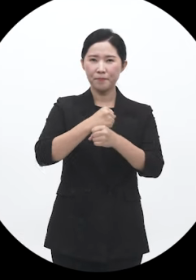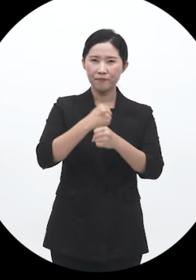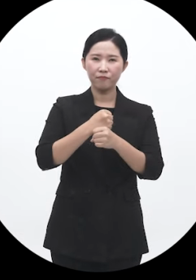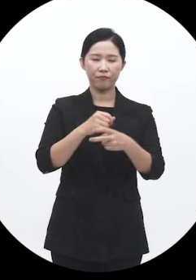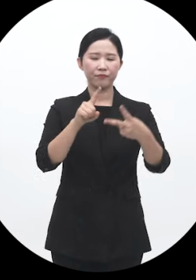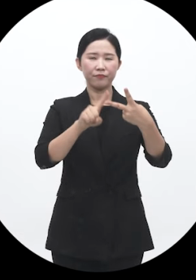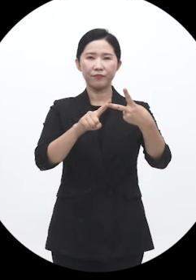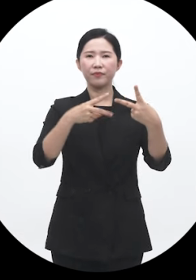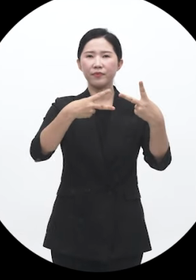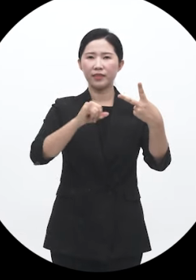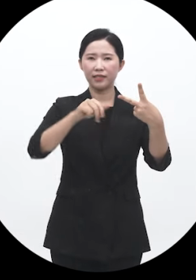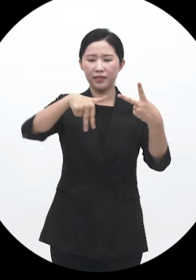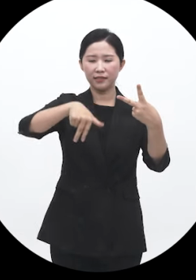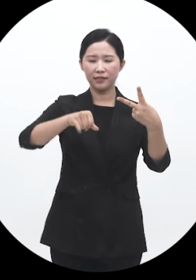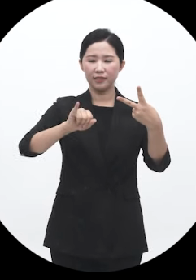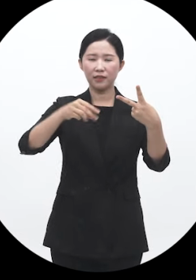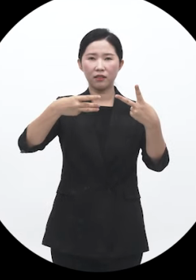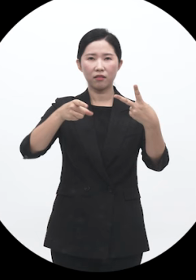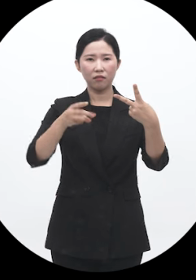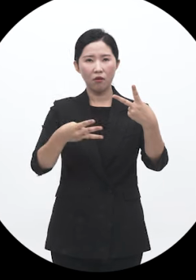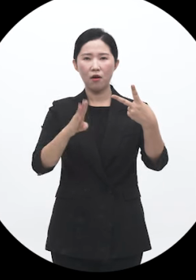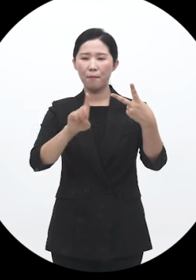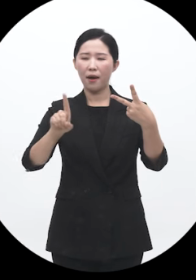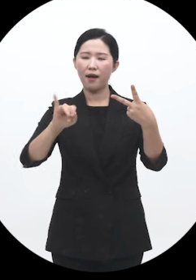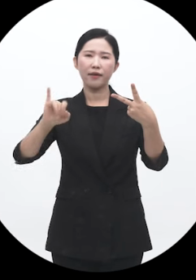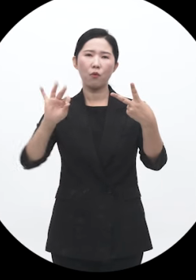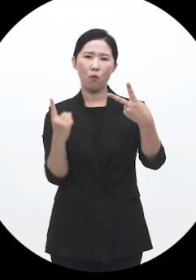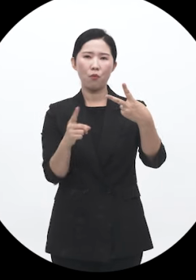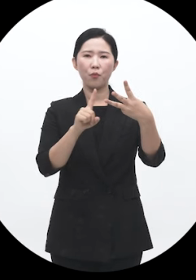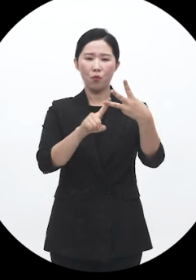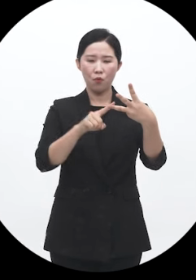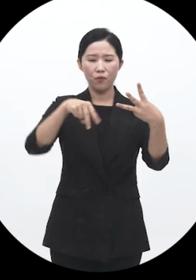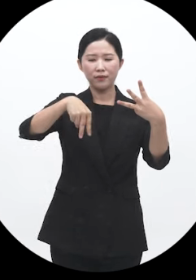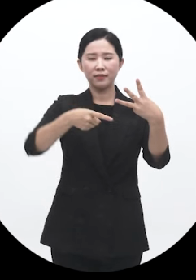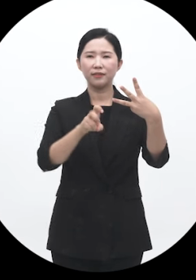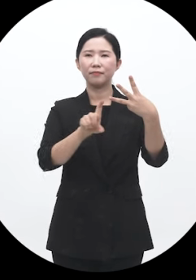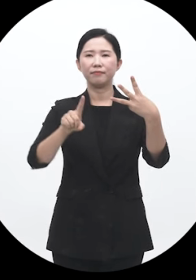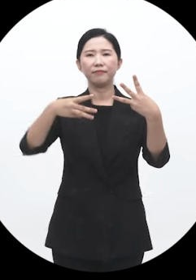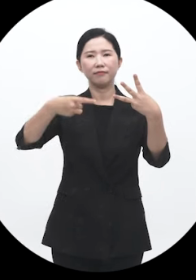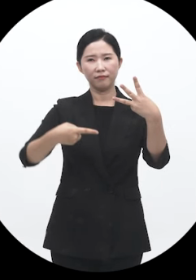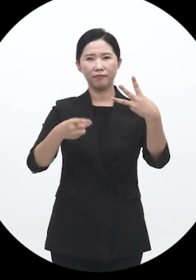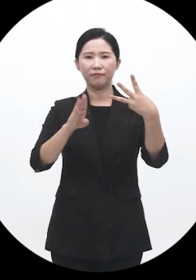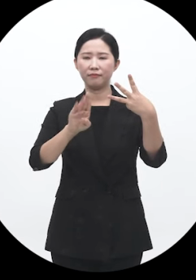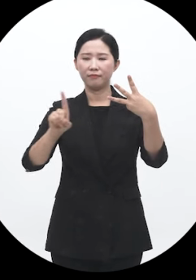바이오로직스 공정 등 3개의 트랙의 교육과정으로 구성되어 있습니다.